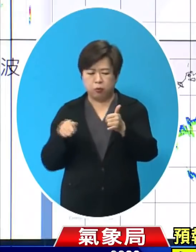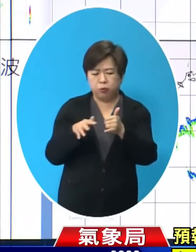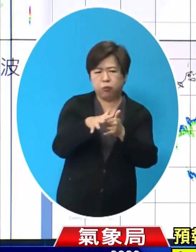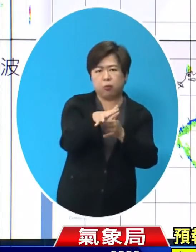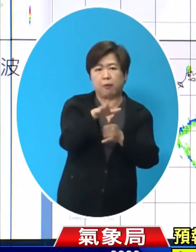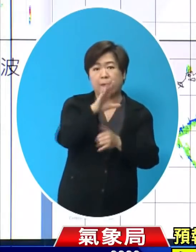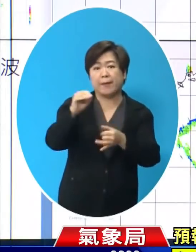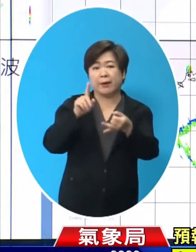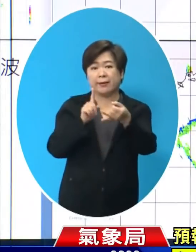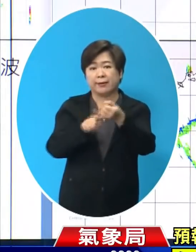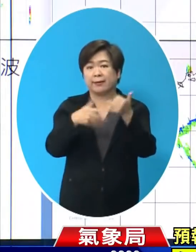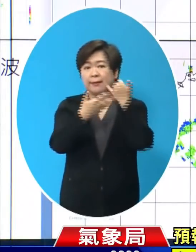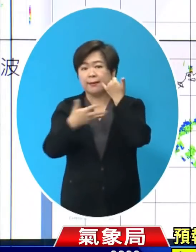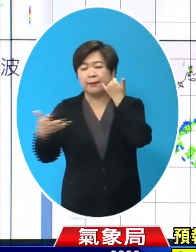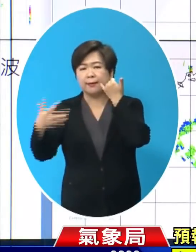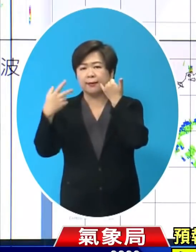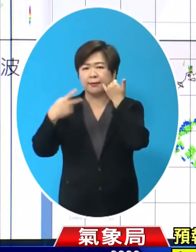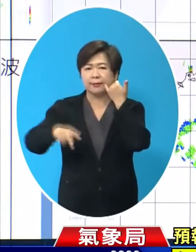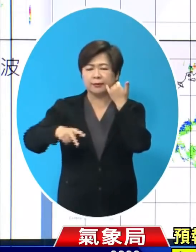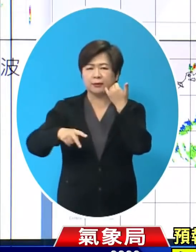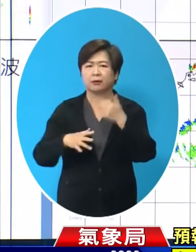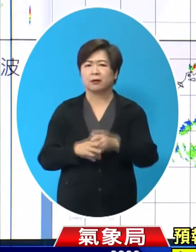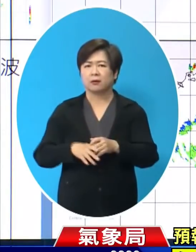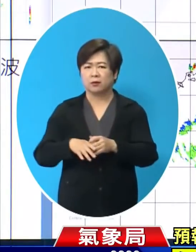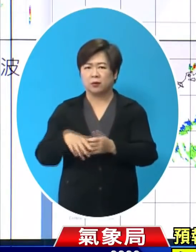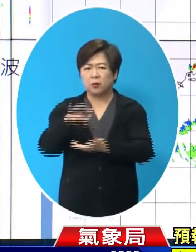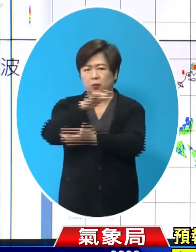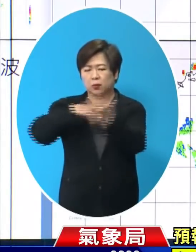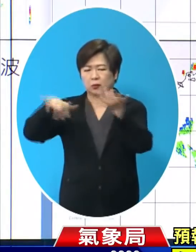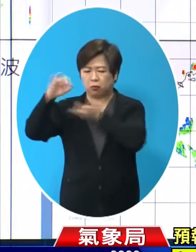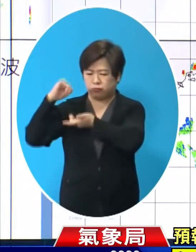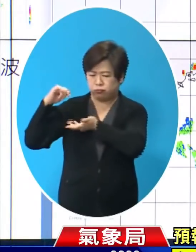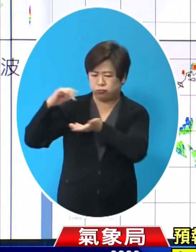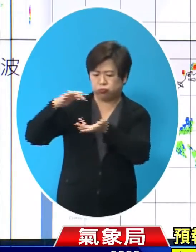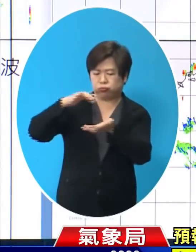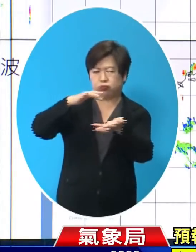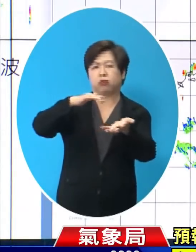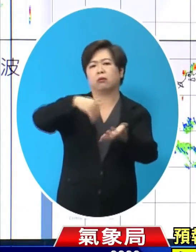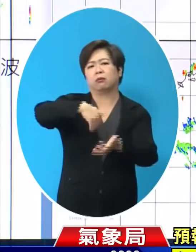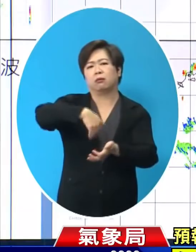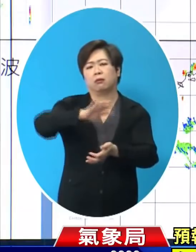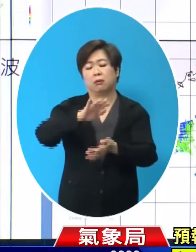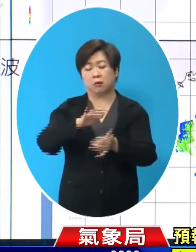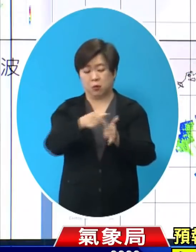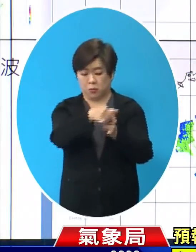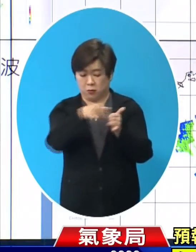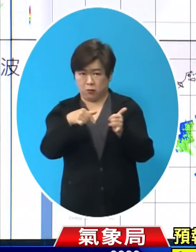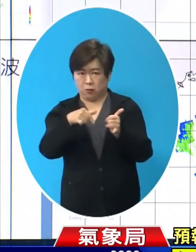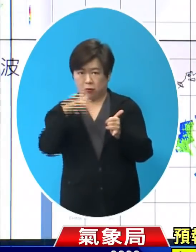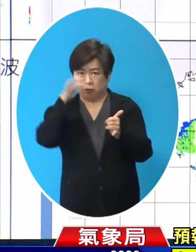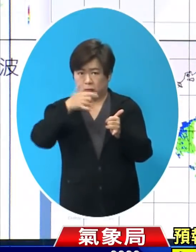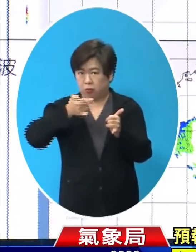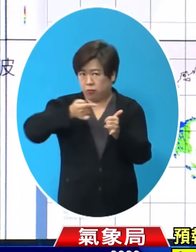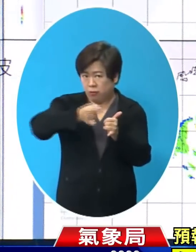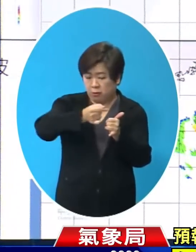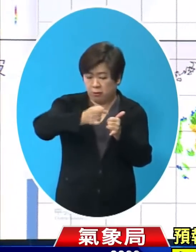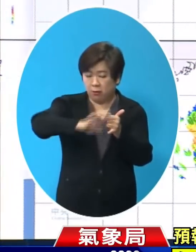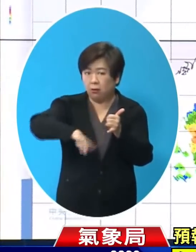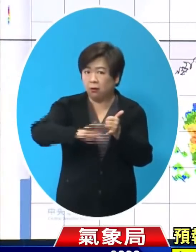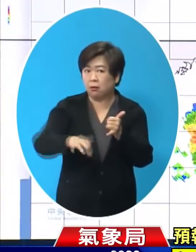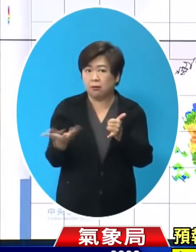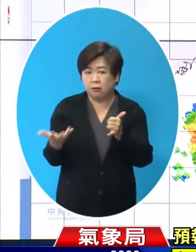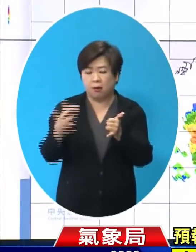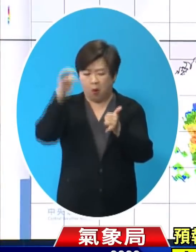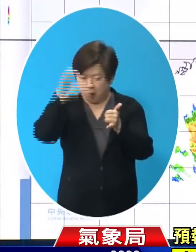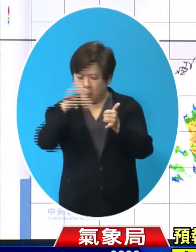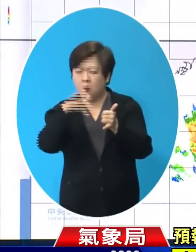动，这样子回波发展区域呢也会逐渐的跟着南移，因此中部地区的雨势呢会逐渐的趋缓。 南部地